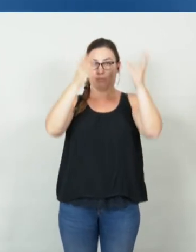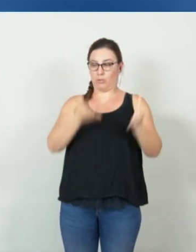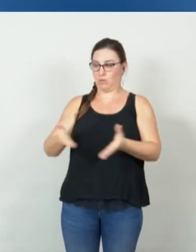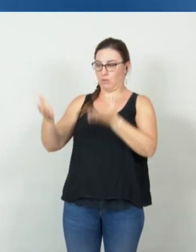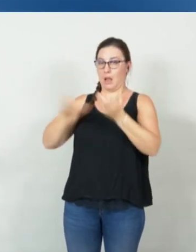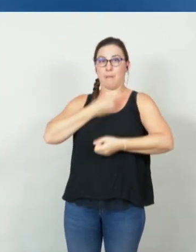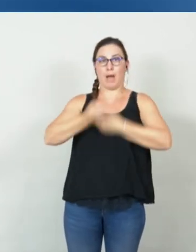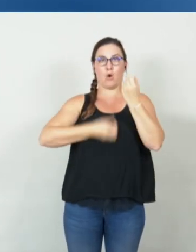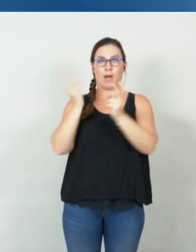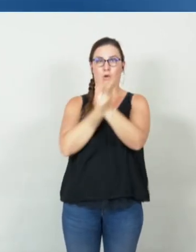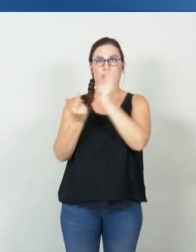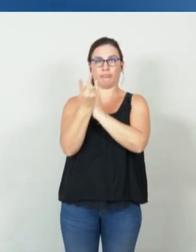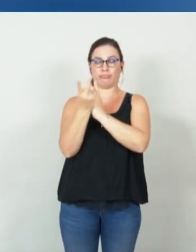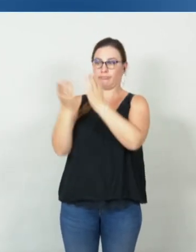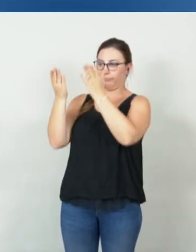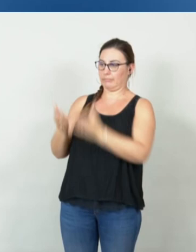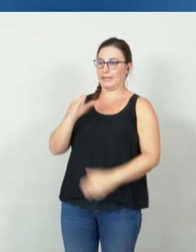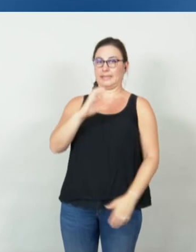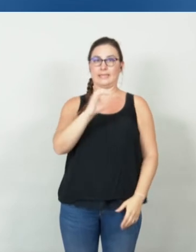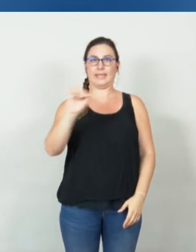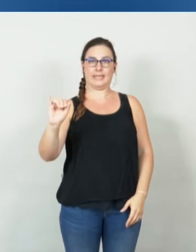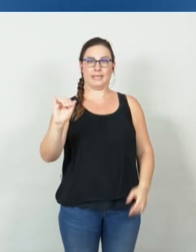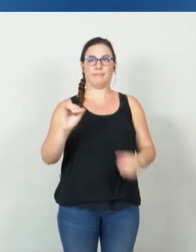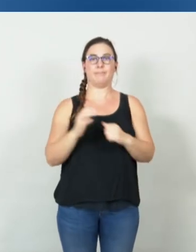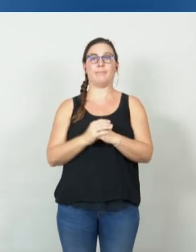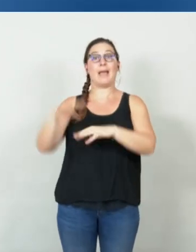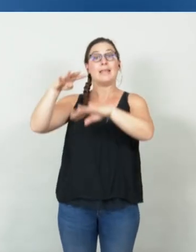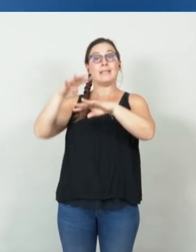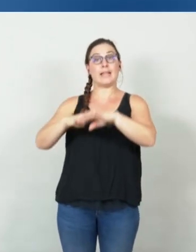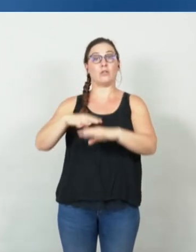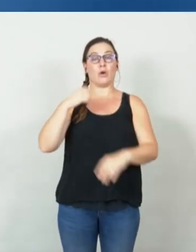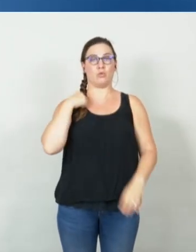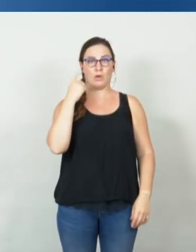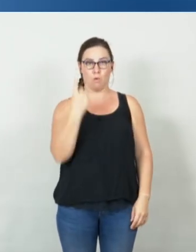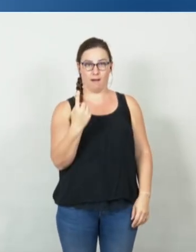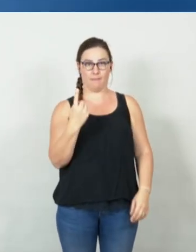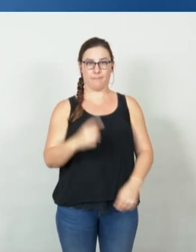aux représentant du Conseil citoyen indépendant du secteur 1